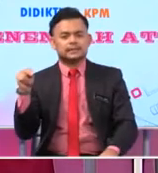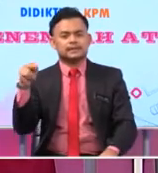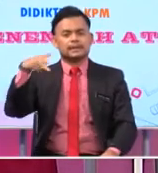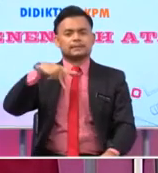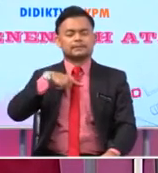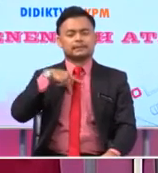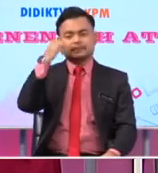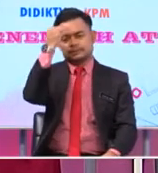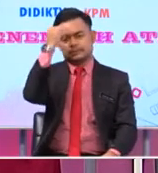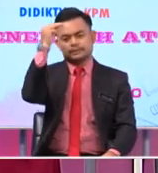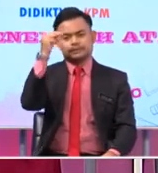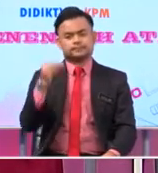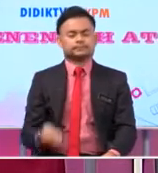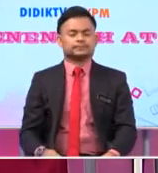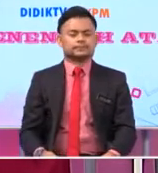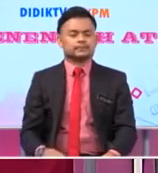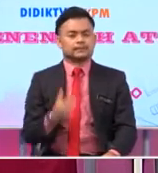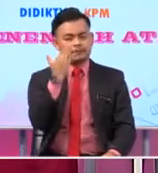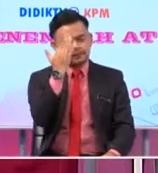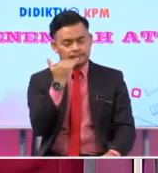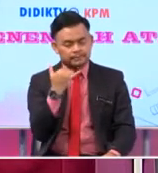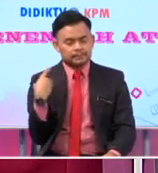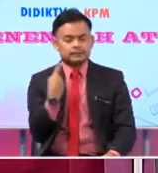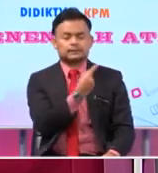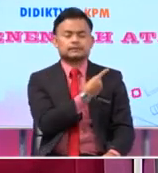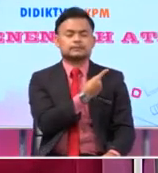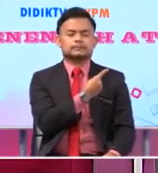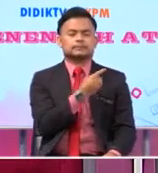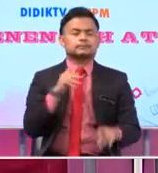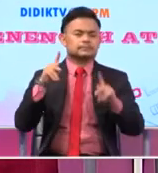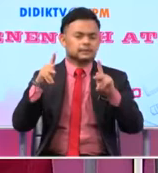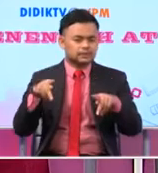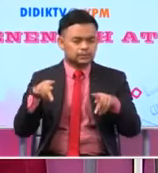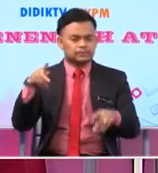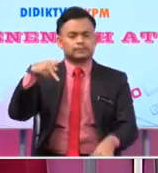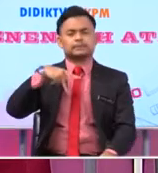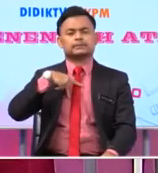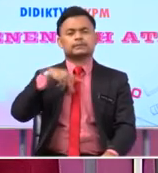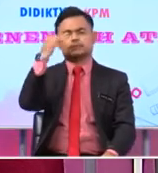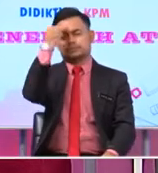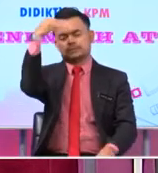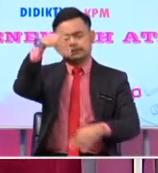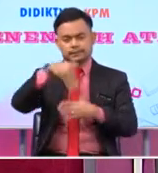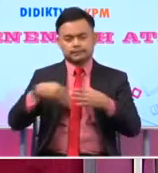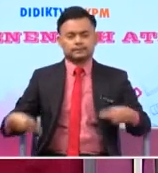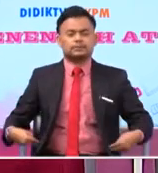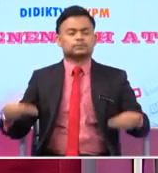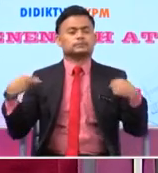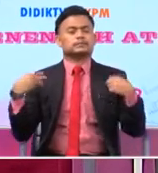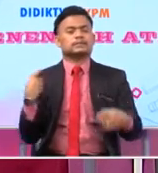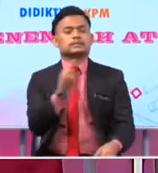menerapkan ataupun berkepribadian Mulia dalam kehidupan yang pertama kita akan sentiasa melakukan